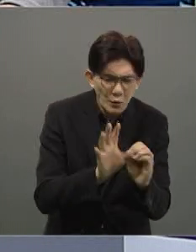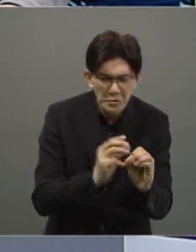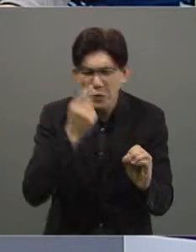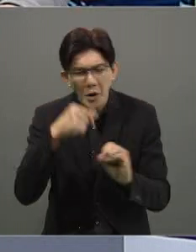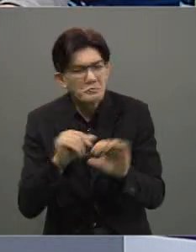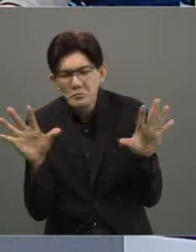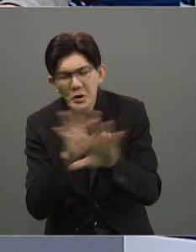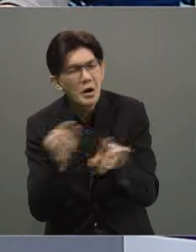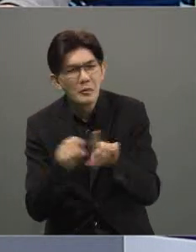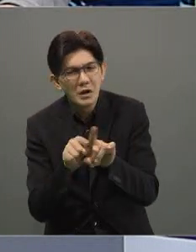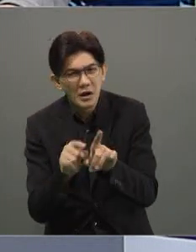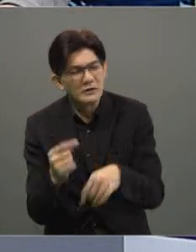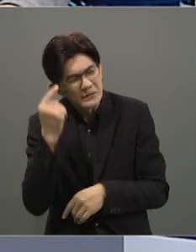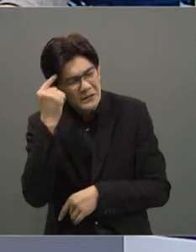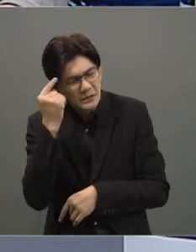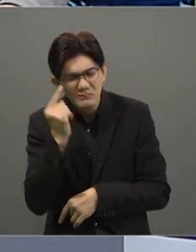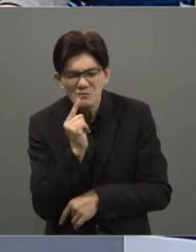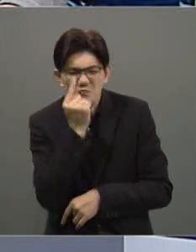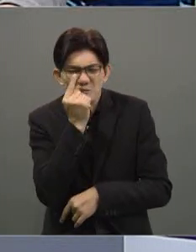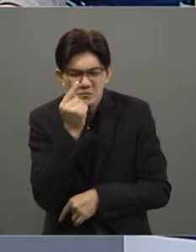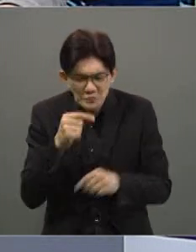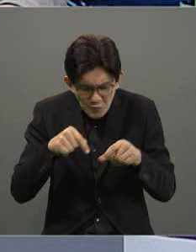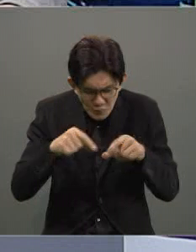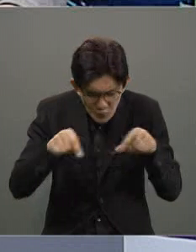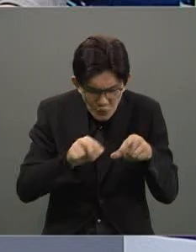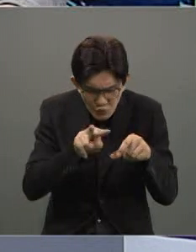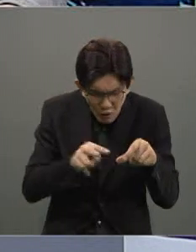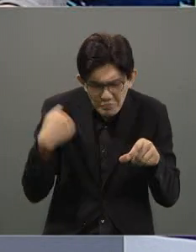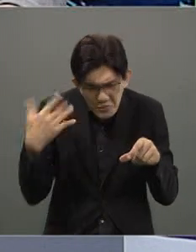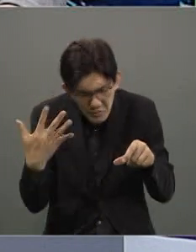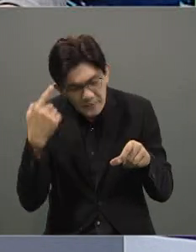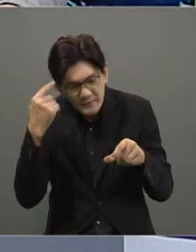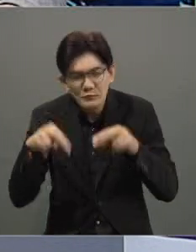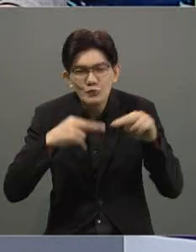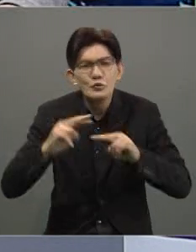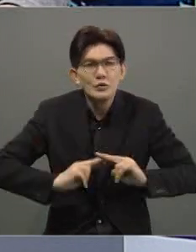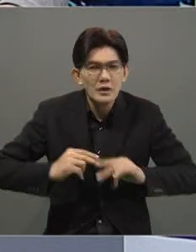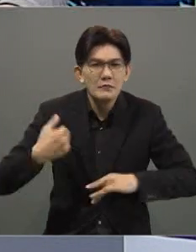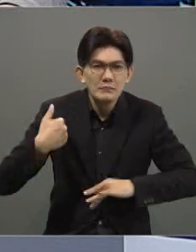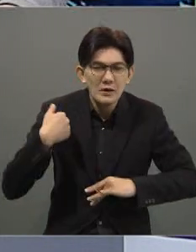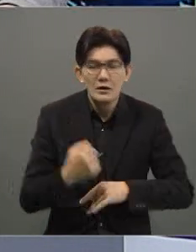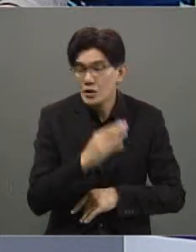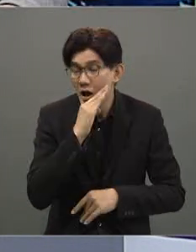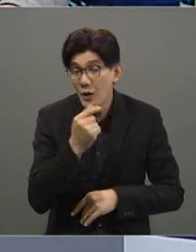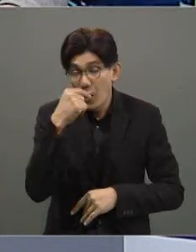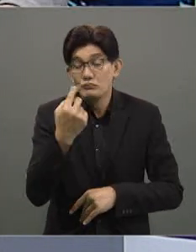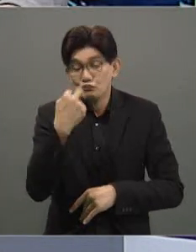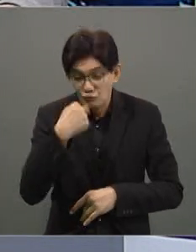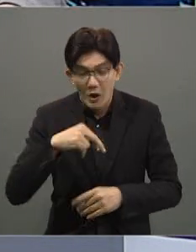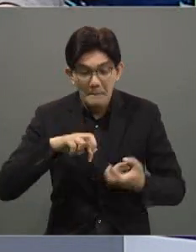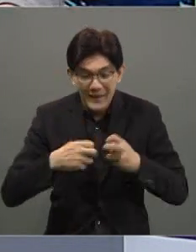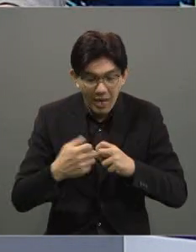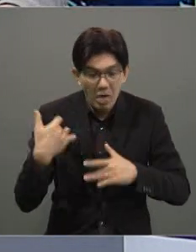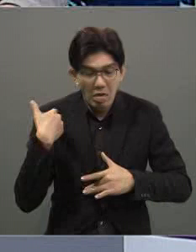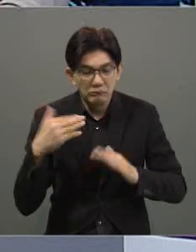นะต้องจิ้ม atkดูว่าจะขึ้น 2ขีดแต่ไม่ว่าคุณจะเป็นโควิดหรือเป็นปัญหาระบบทางเดินหายใจเป็นหวัดอะไรก็แล้วแต่ถ้าเป็นไปได้เนี่ยพยายามหลีก